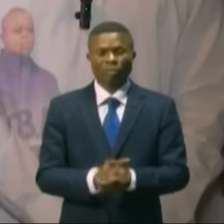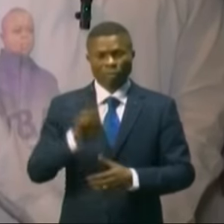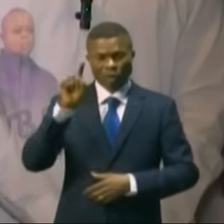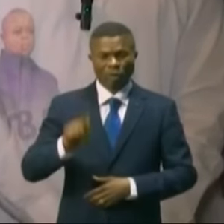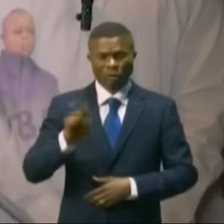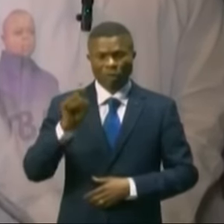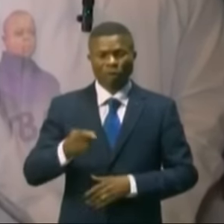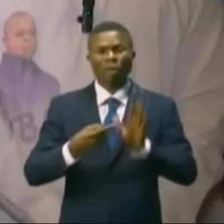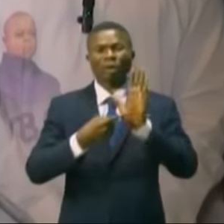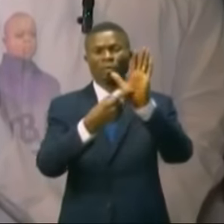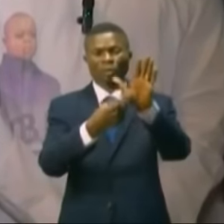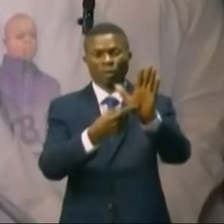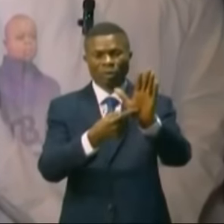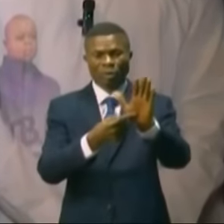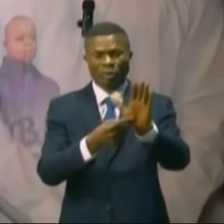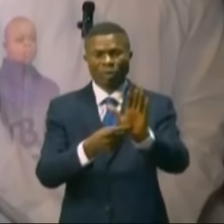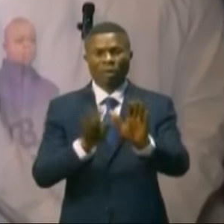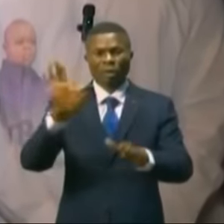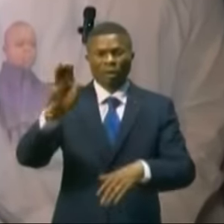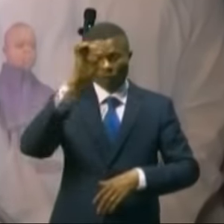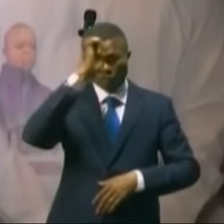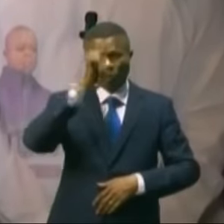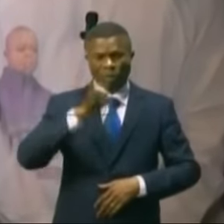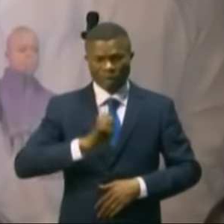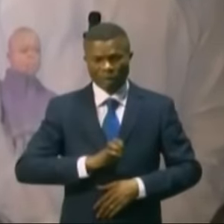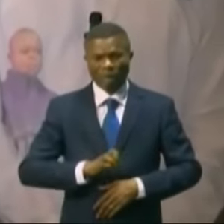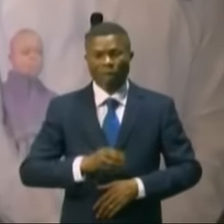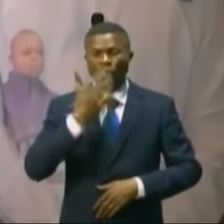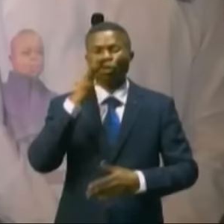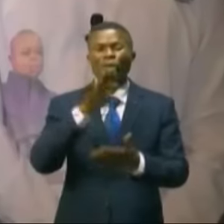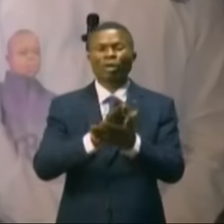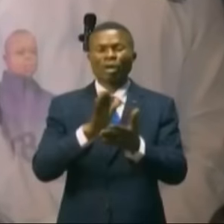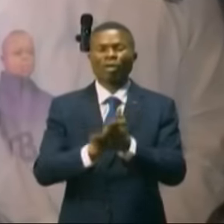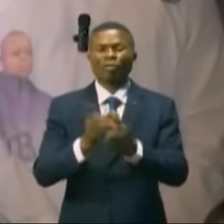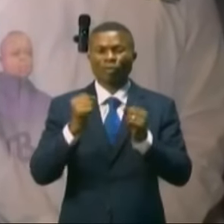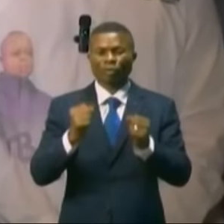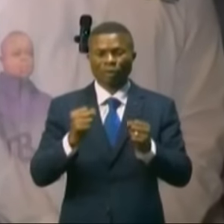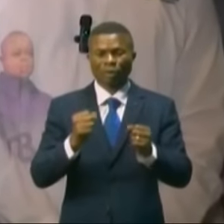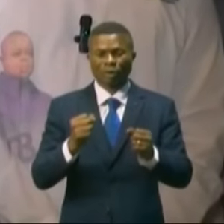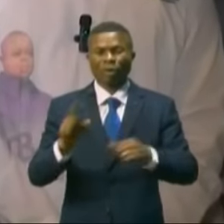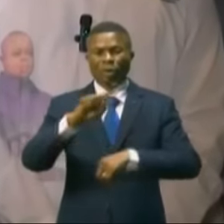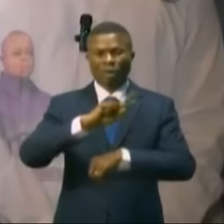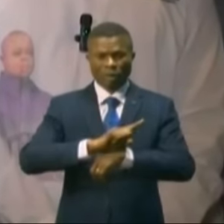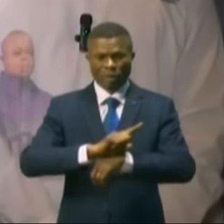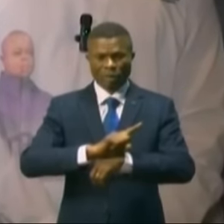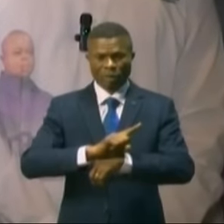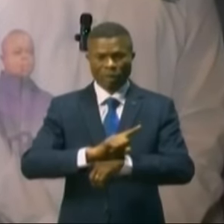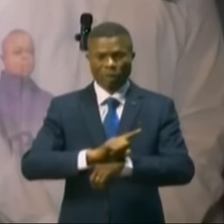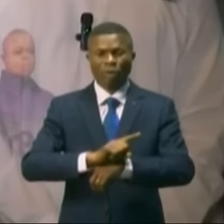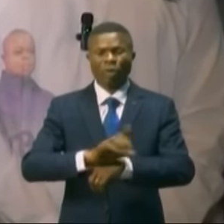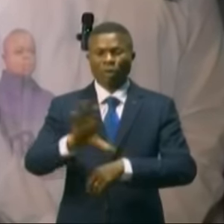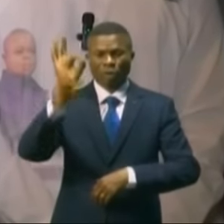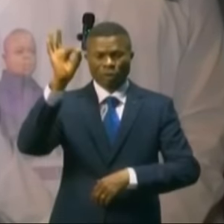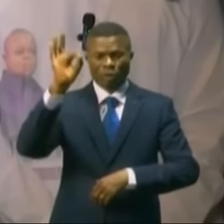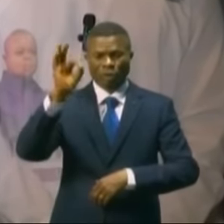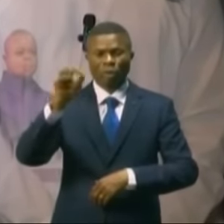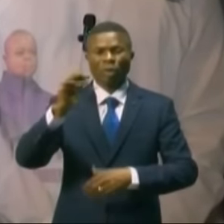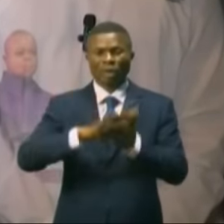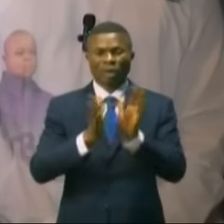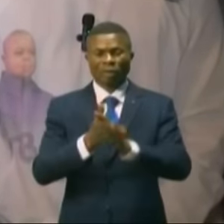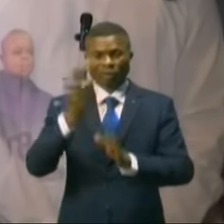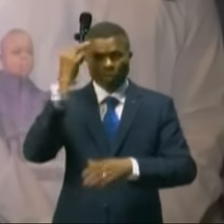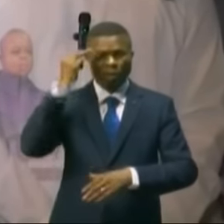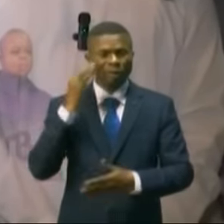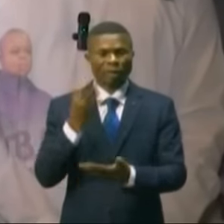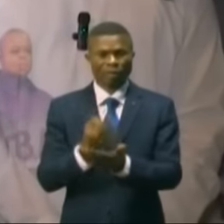de présenter à votre Excellence ses sincères félicitations à l'occasion de votre élévation aux fonctions de ministre des